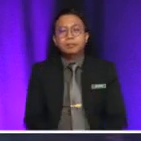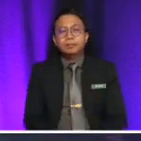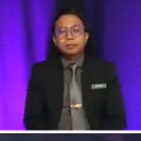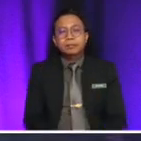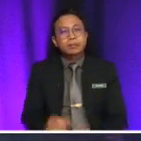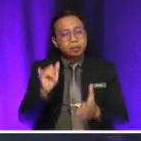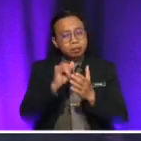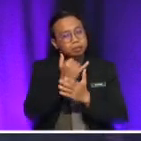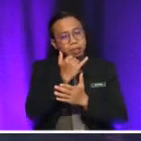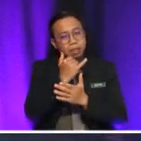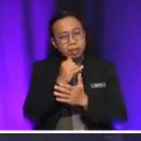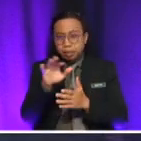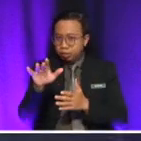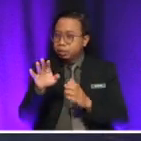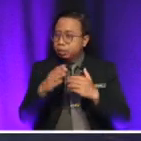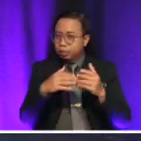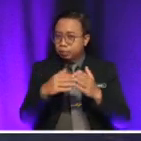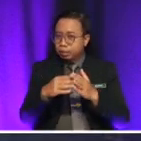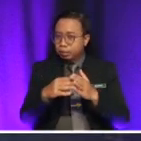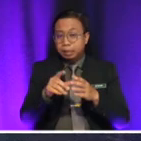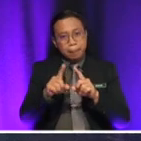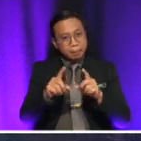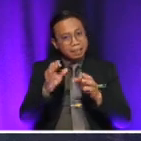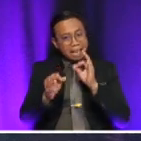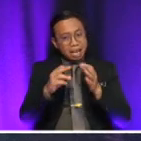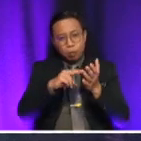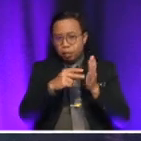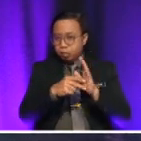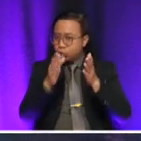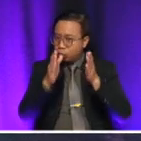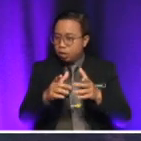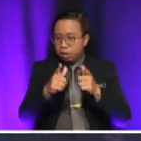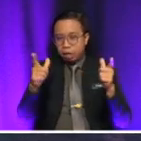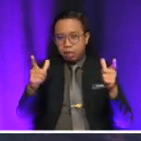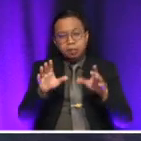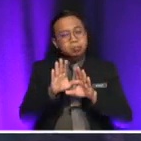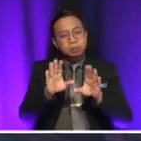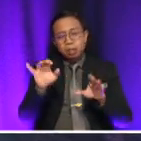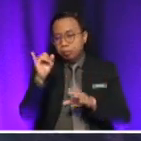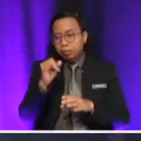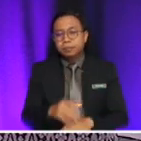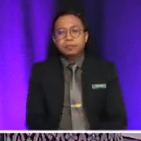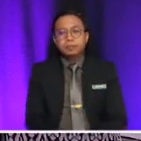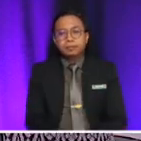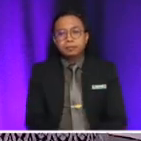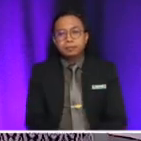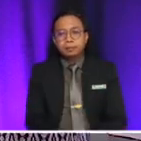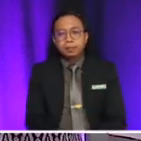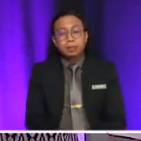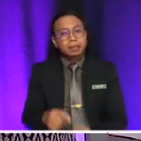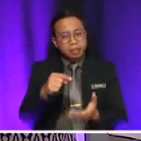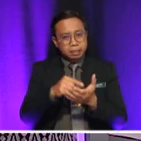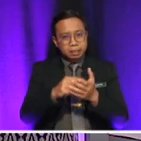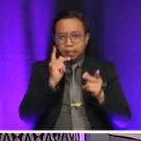salah tapi kalau membawa masuk orang lain kita tak boleh Terima di peringkat SPM Oke dan ini